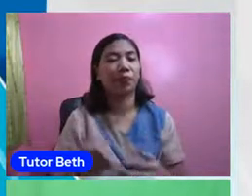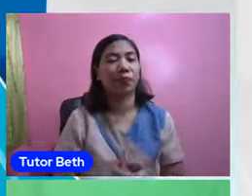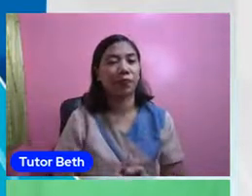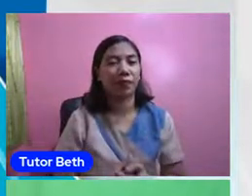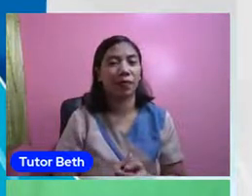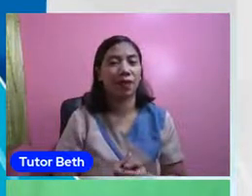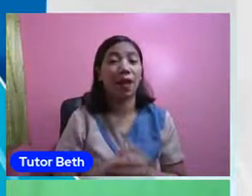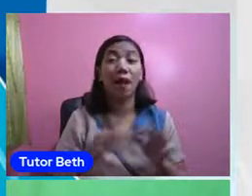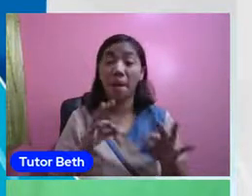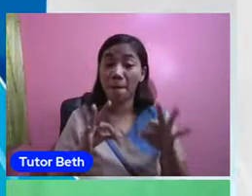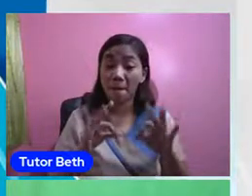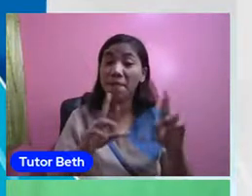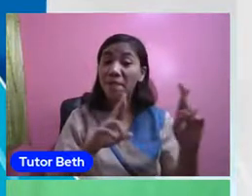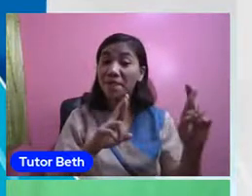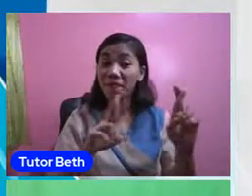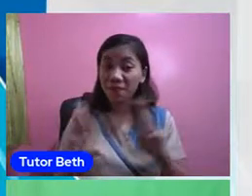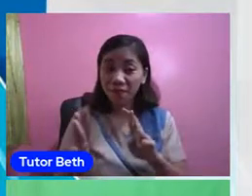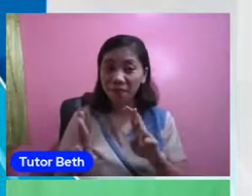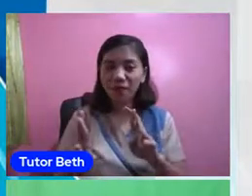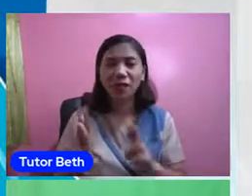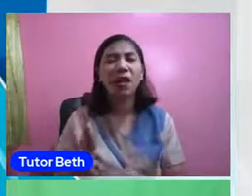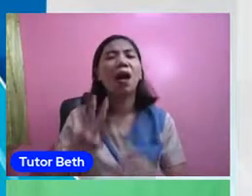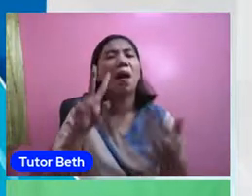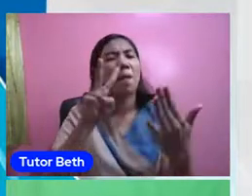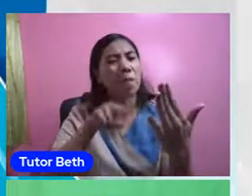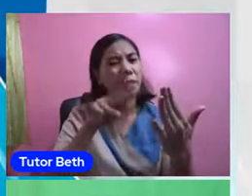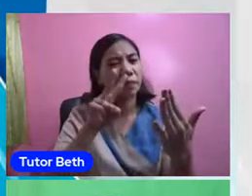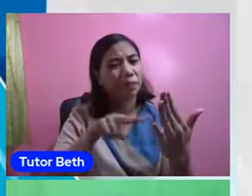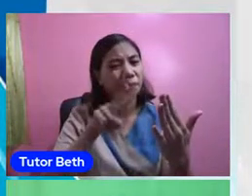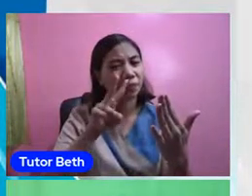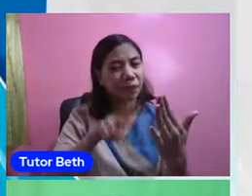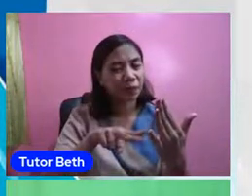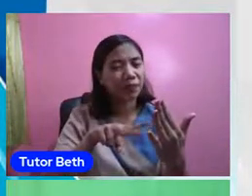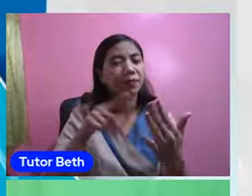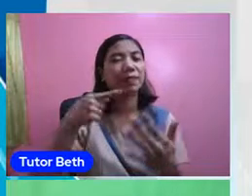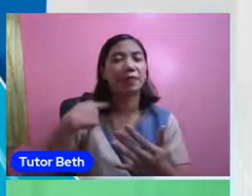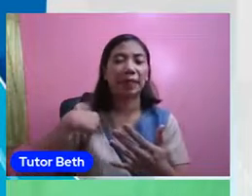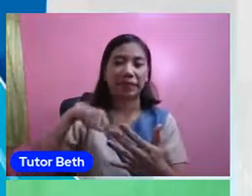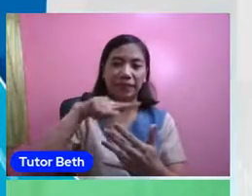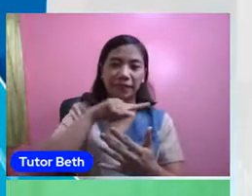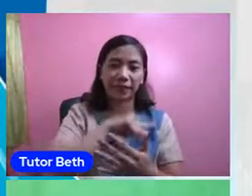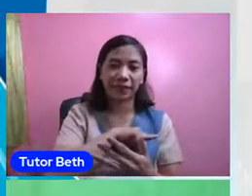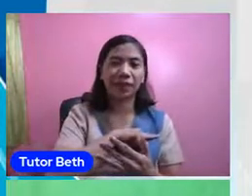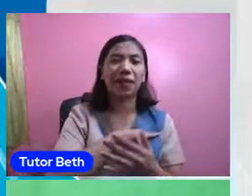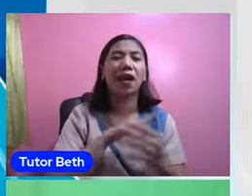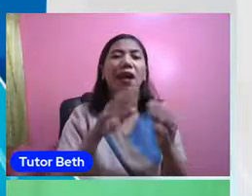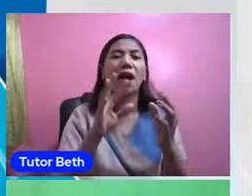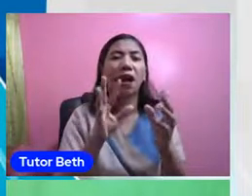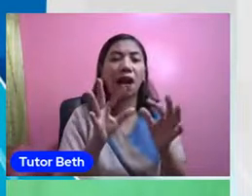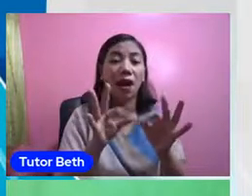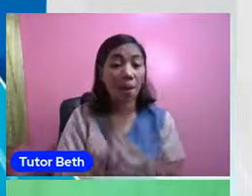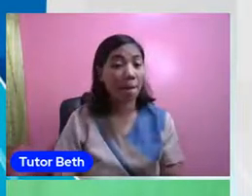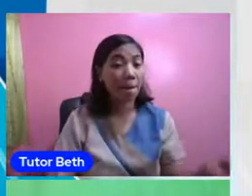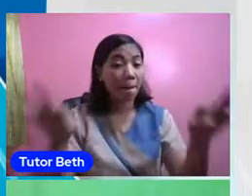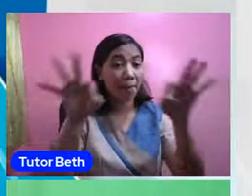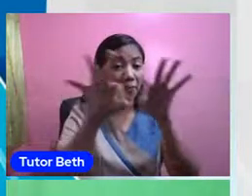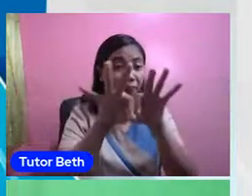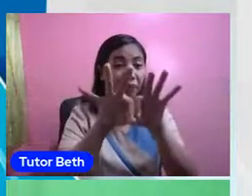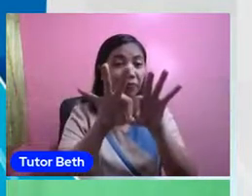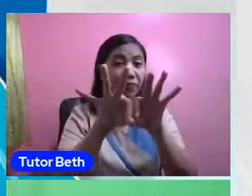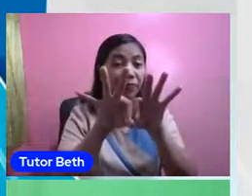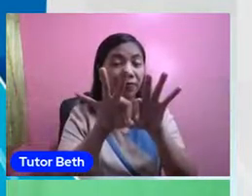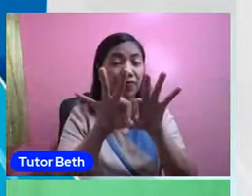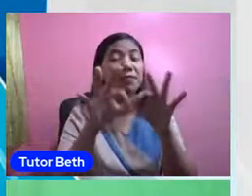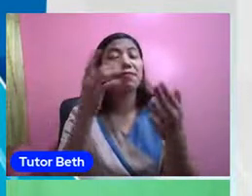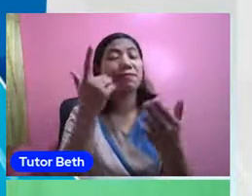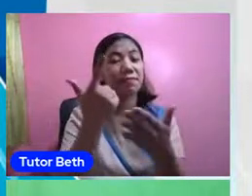handa na kayo, basahin muna natin ang mahalagang impormasyon ng ating aralin. Handa na ba kayo?